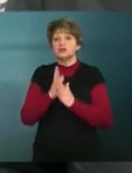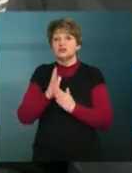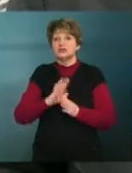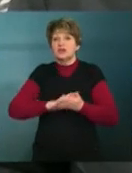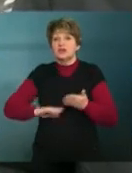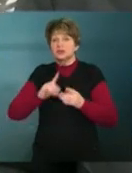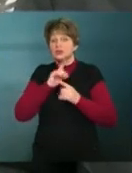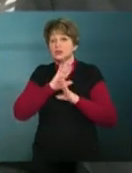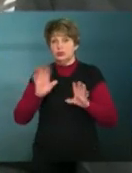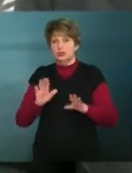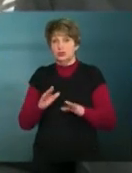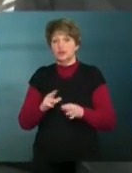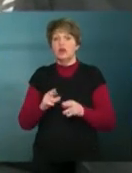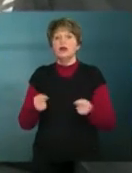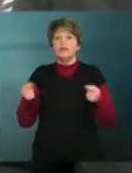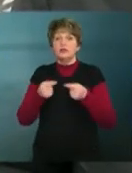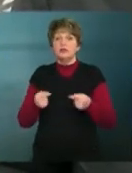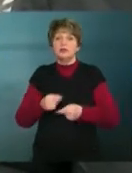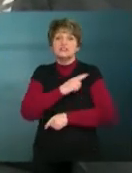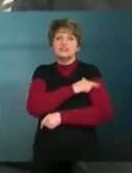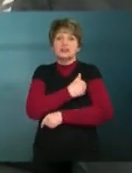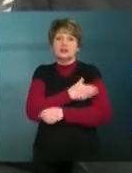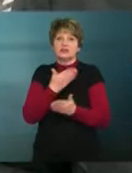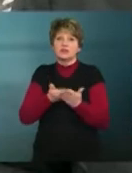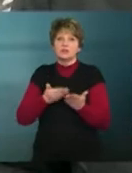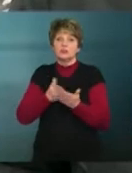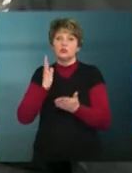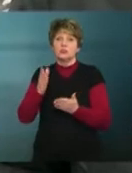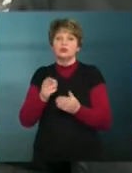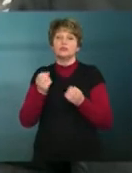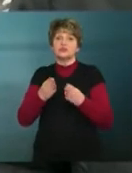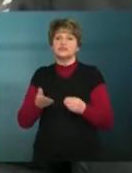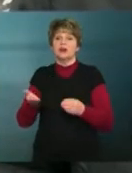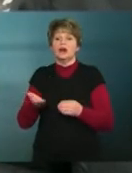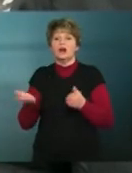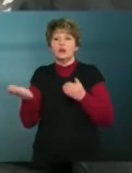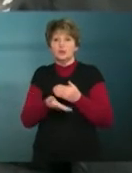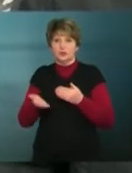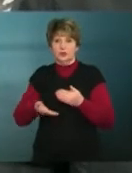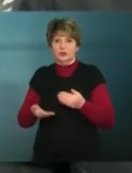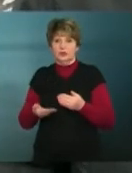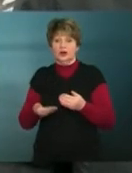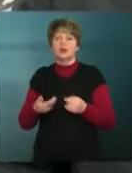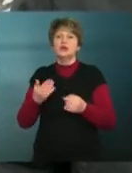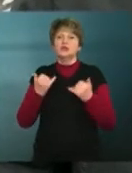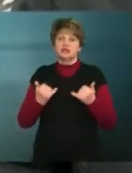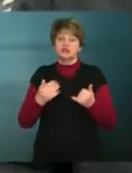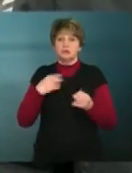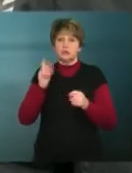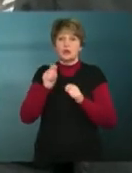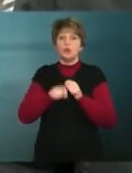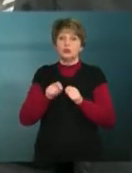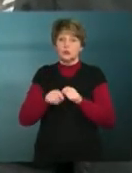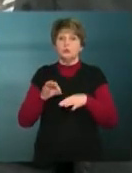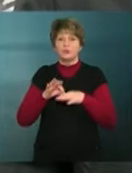правил, лісниками будуть виписані лісорубні квитки і буде проведена санітарна рубка. З нашої сторони буде проведеться контроль за даними рубками,